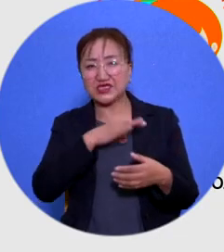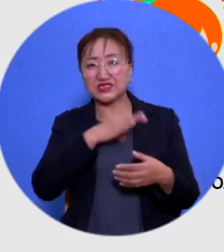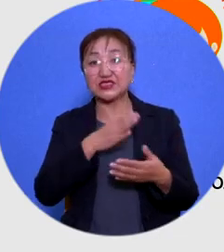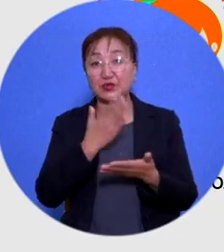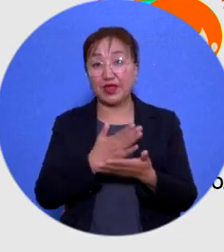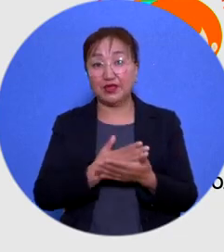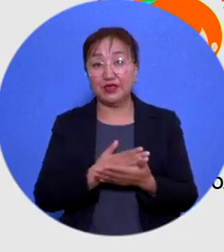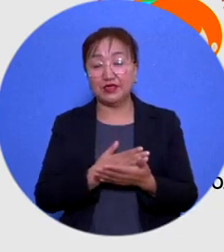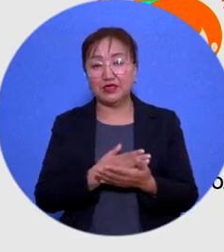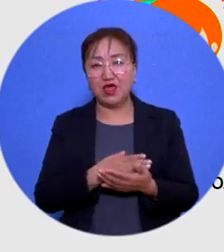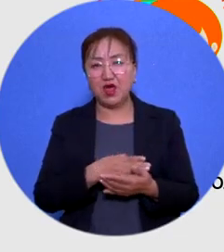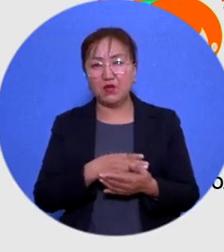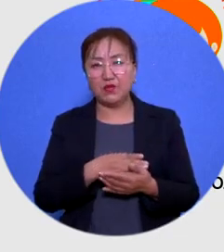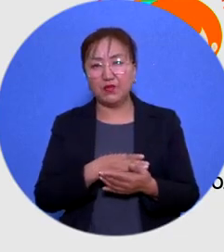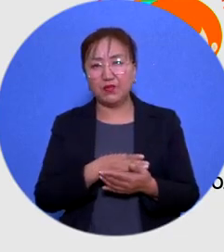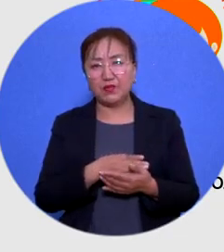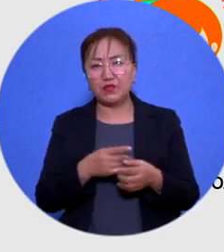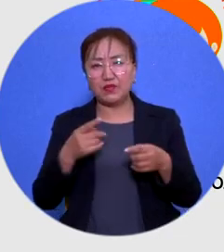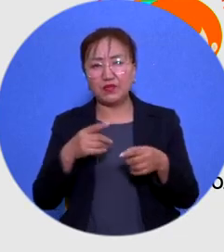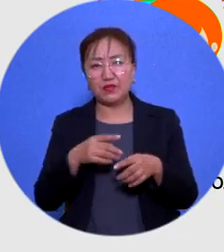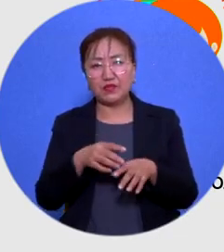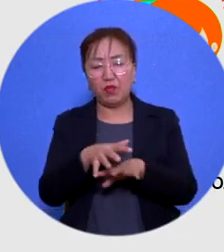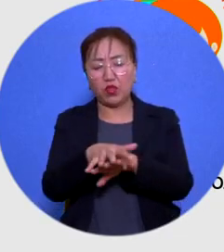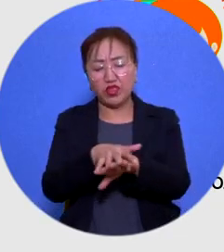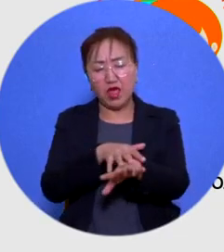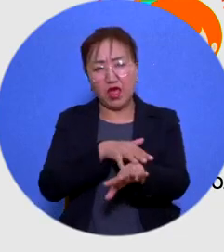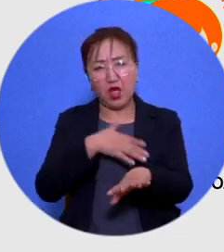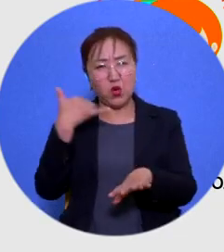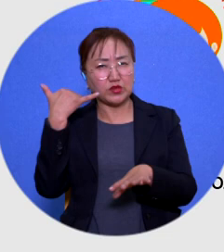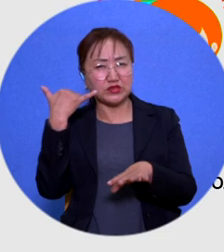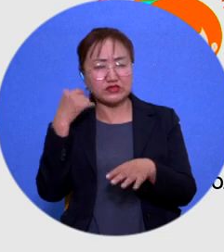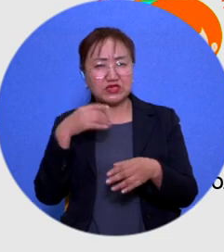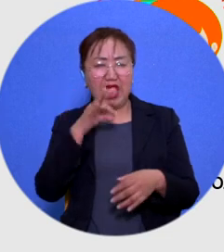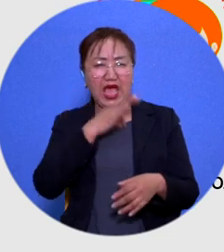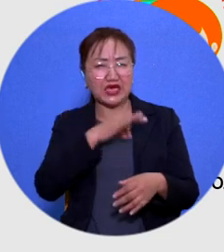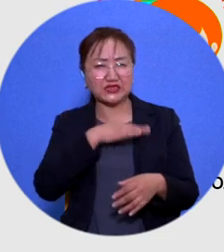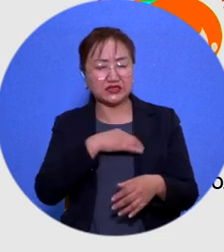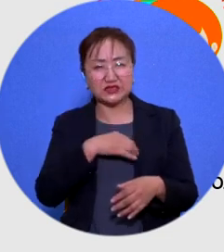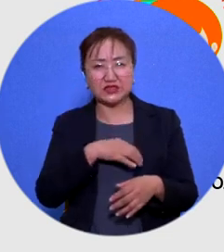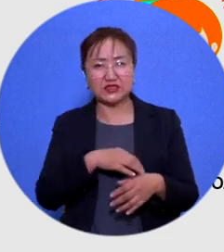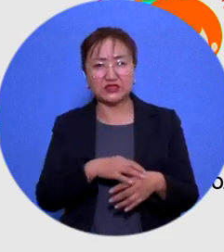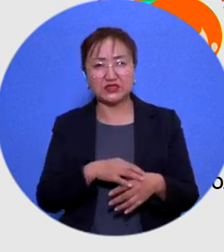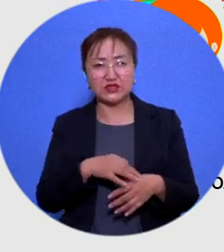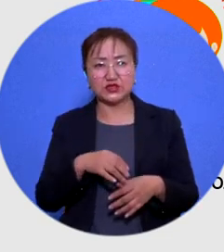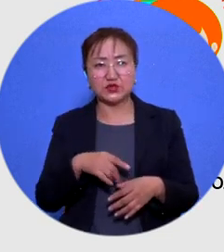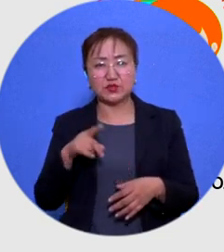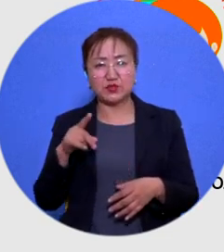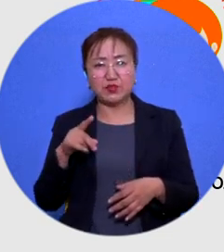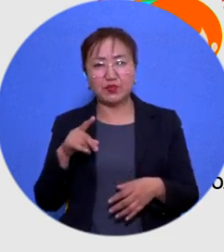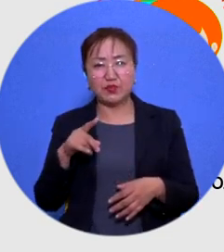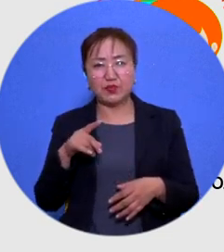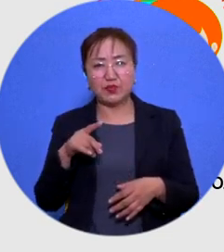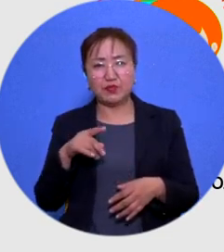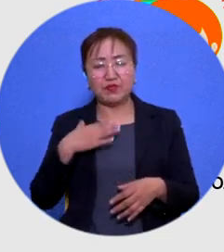хэтрүүлэн ашигласанаараа өнөөдөр одоо гар захим хэрэглээнд донтох явдал төгөөл байна. За ингээд хэтрүүлэн